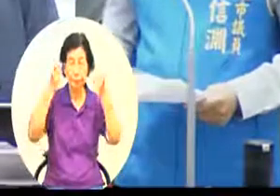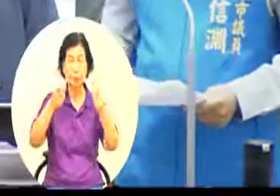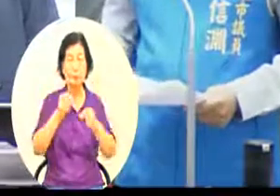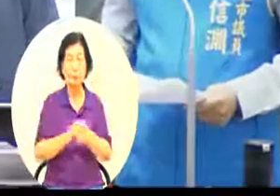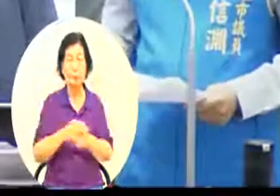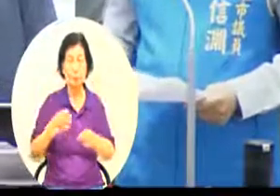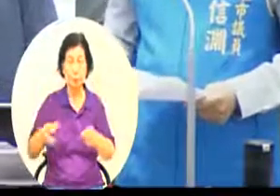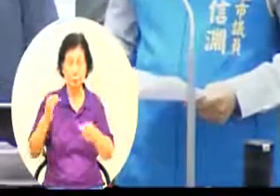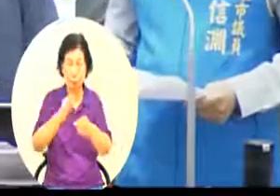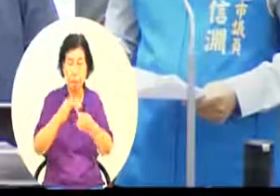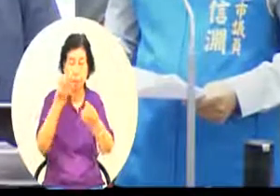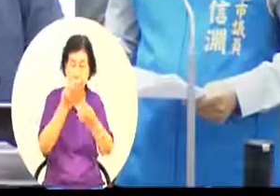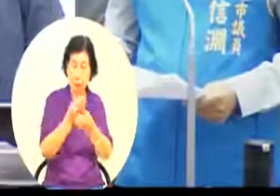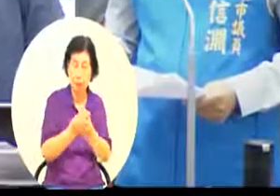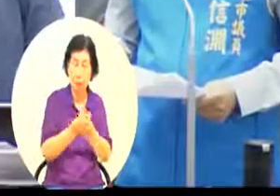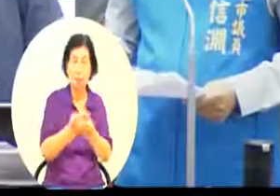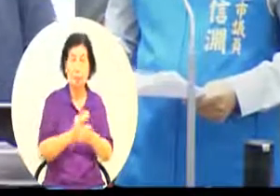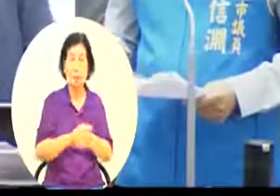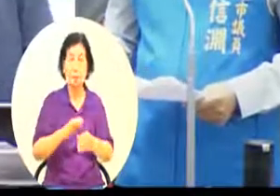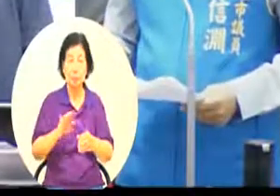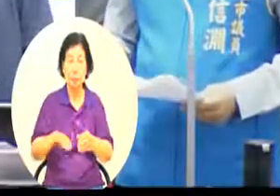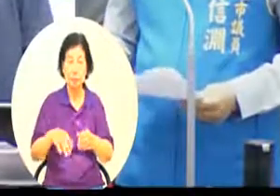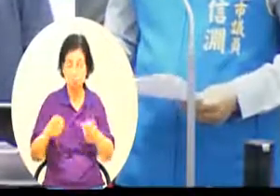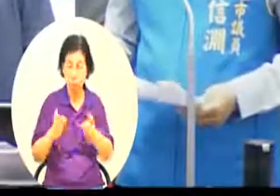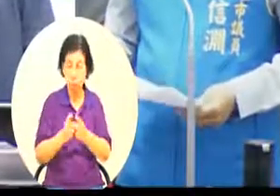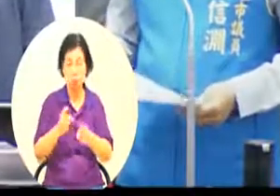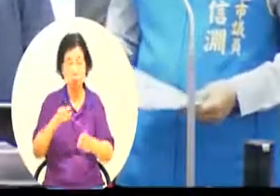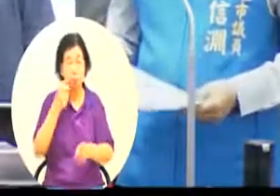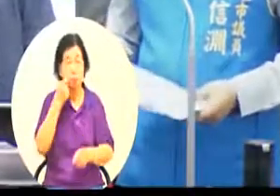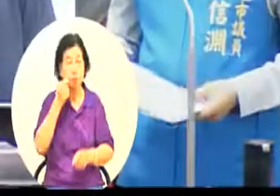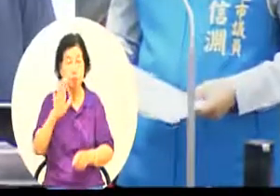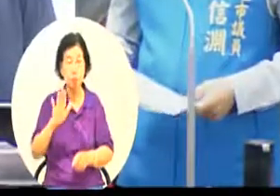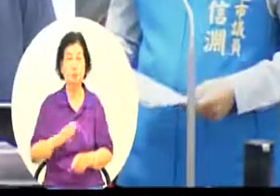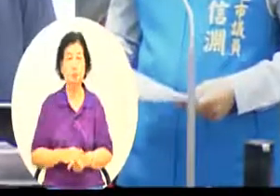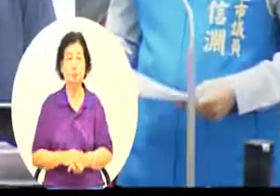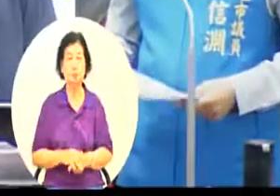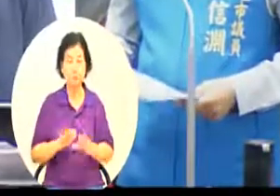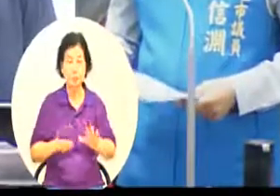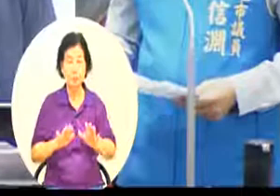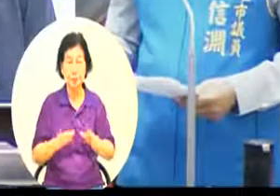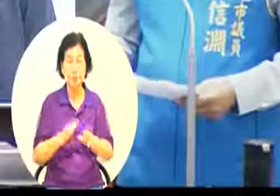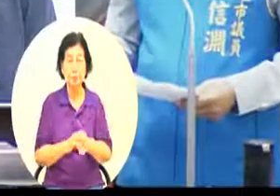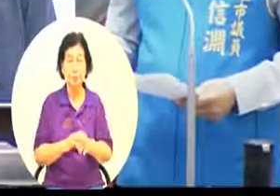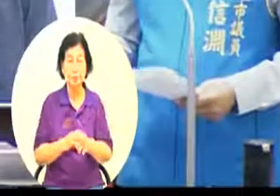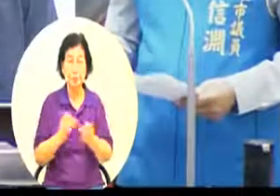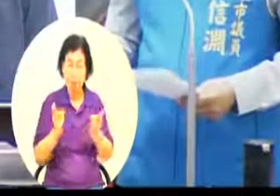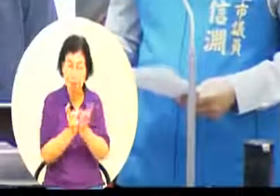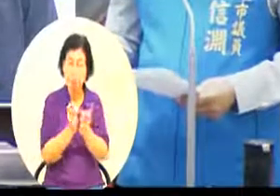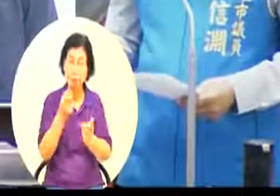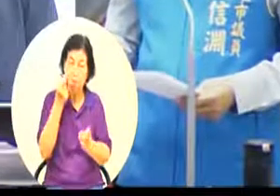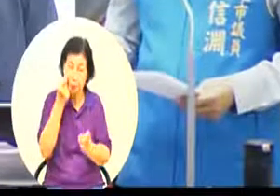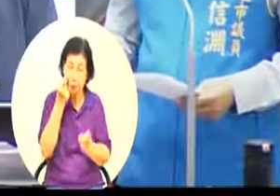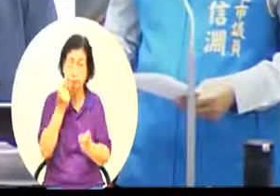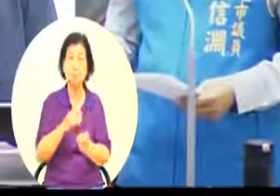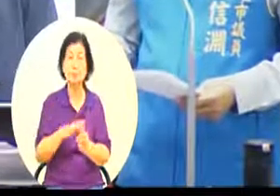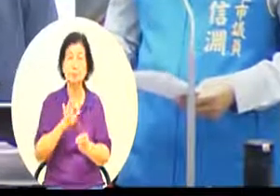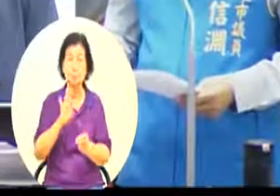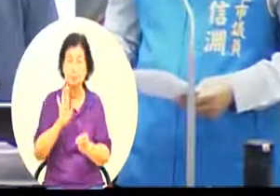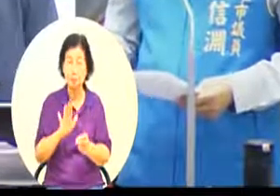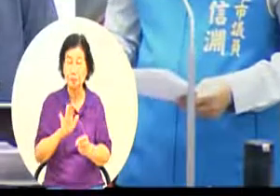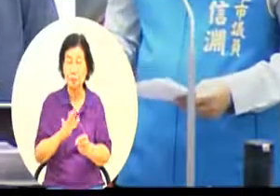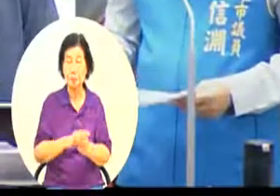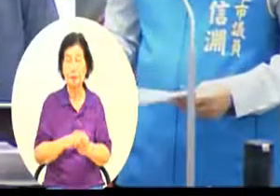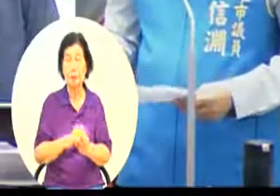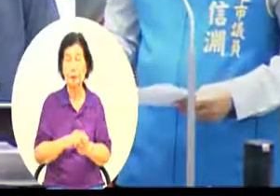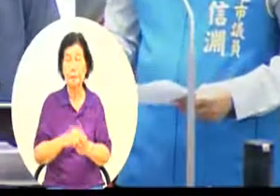若干的困难，现在面对一些困难都在克服中。那我能